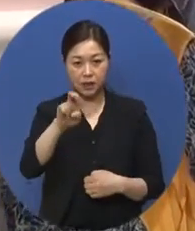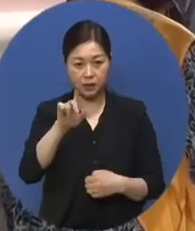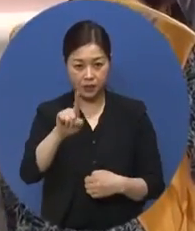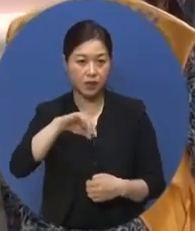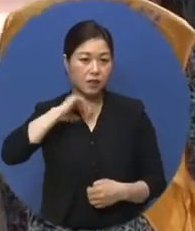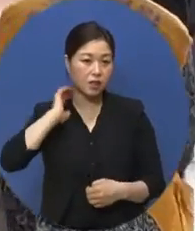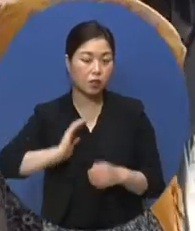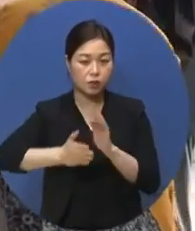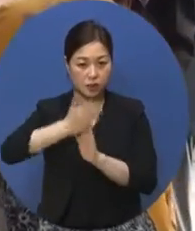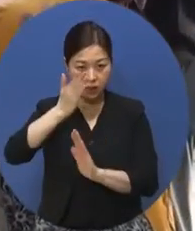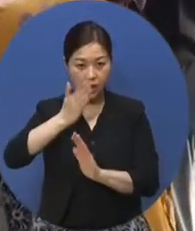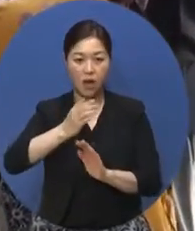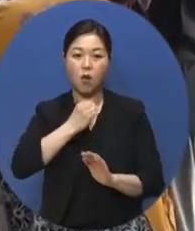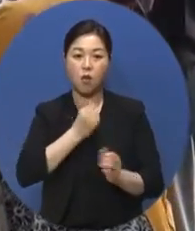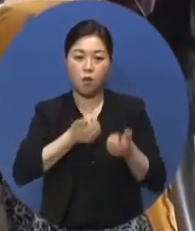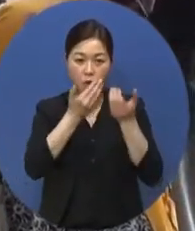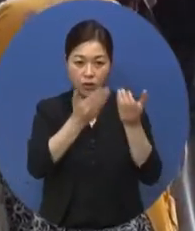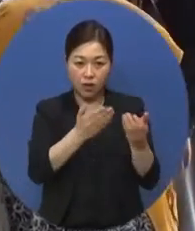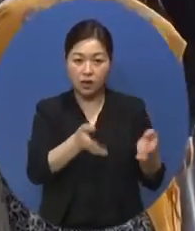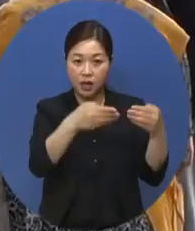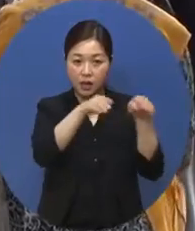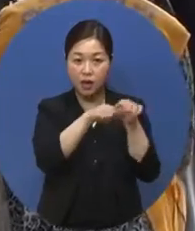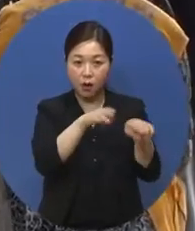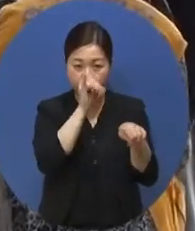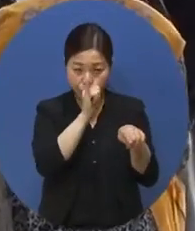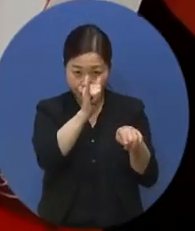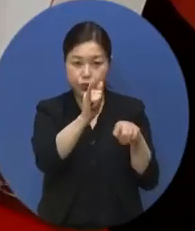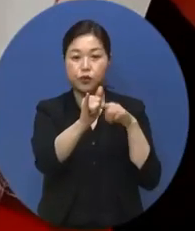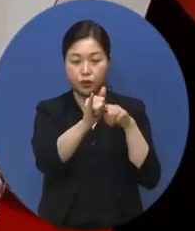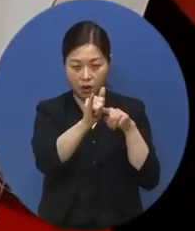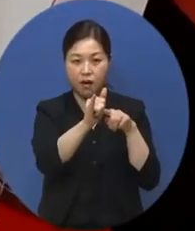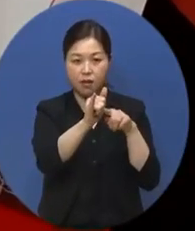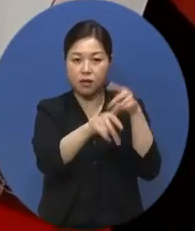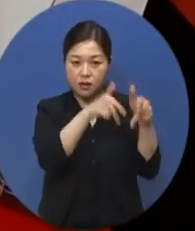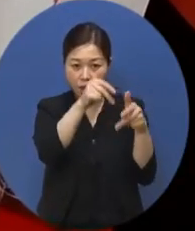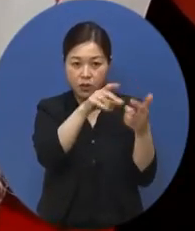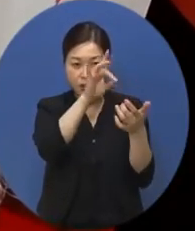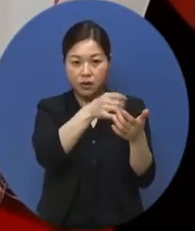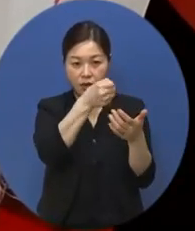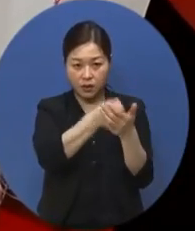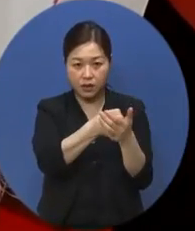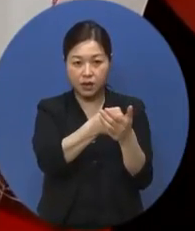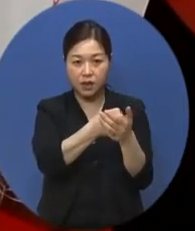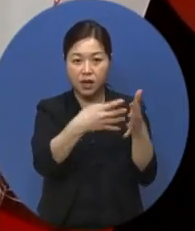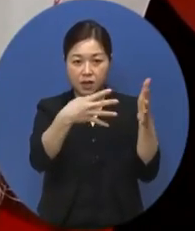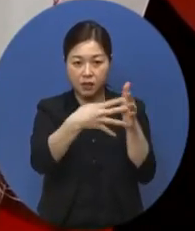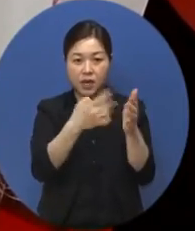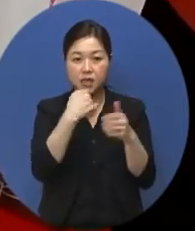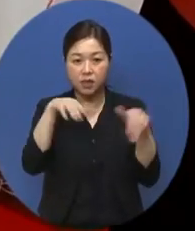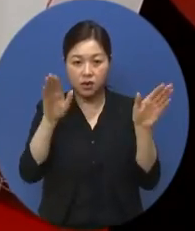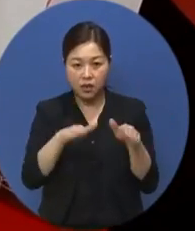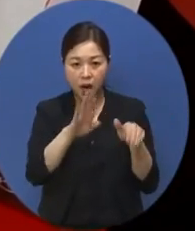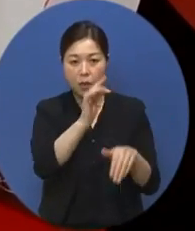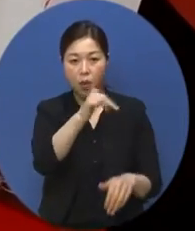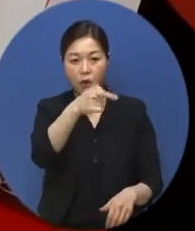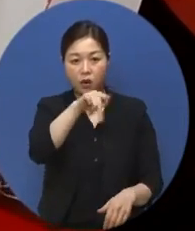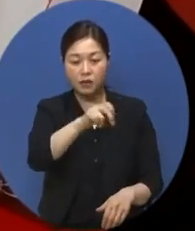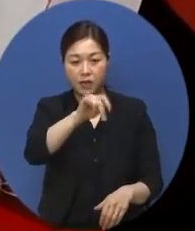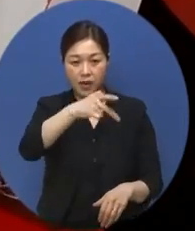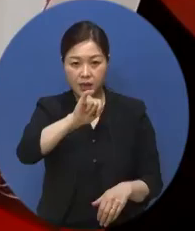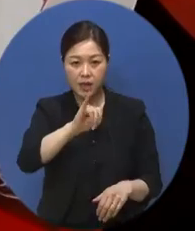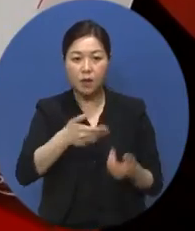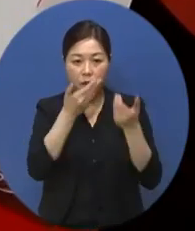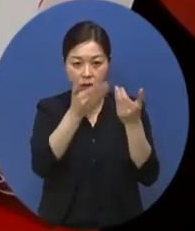의정부시 자원봉사 센터 우수 프로그램으로 선정된 사단법인 천사 보금자리 봉사단은 찾아가는 무료